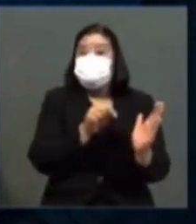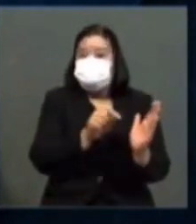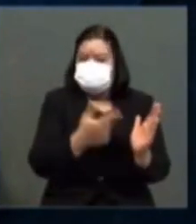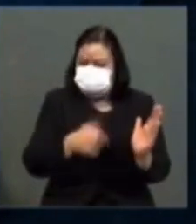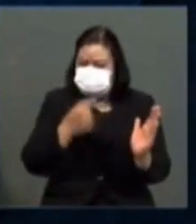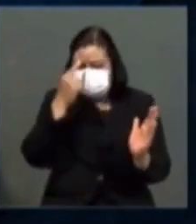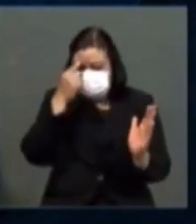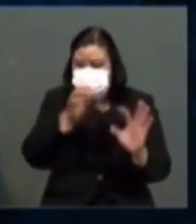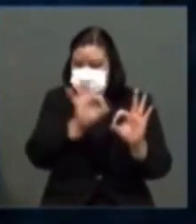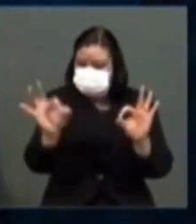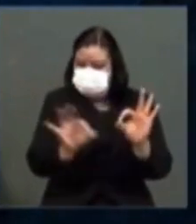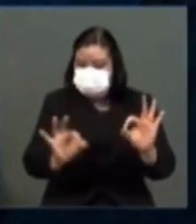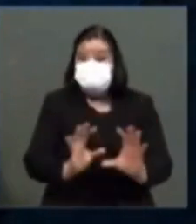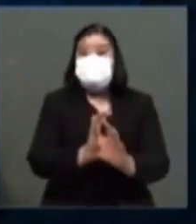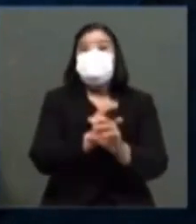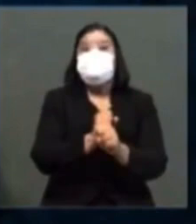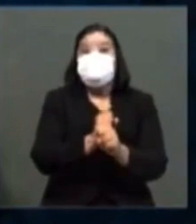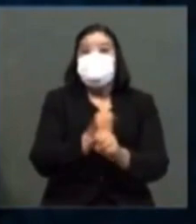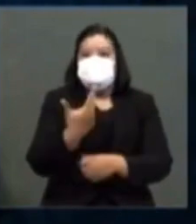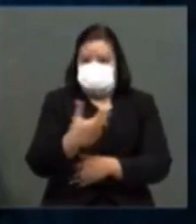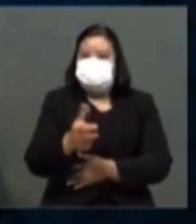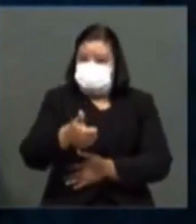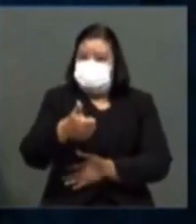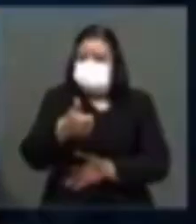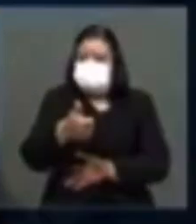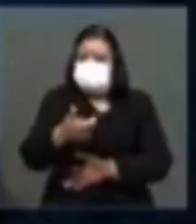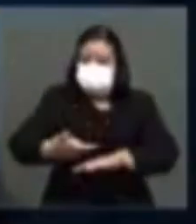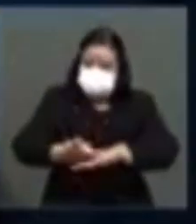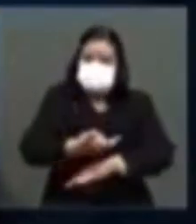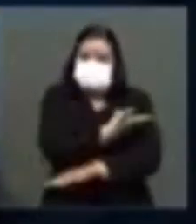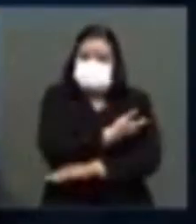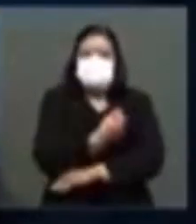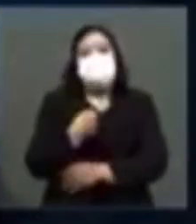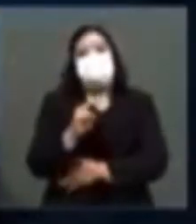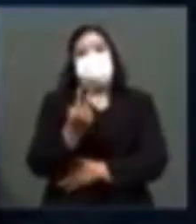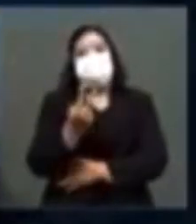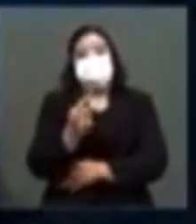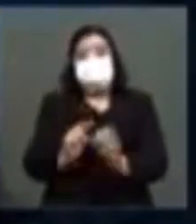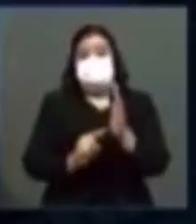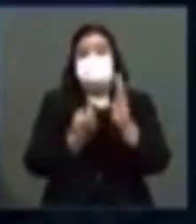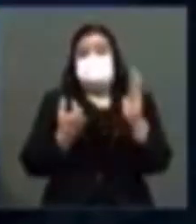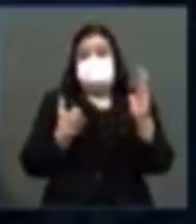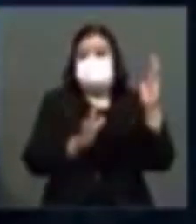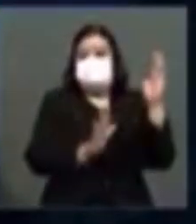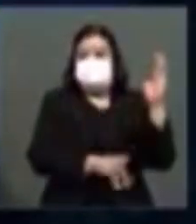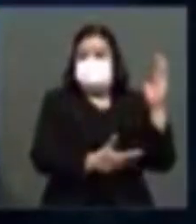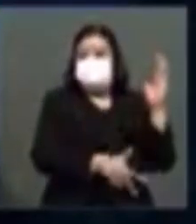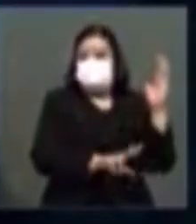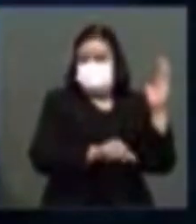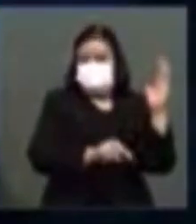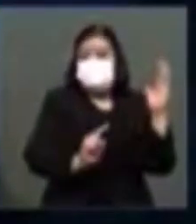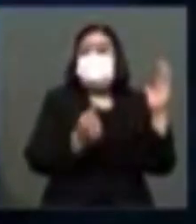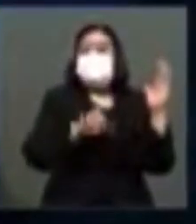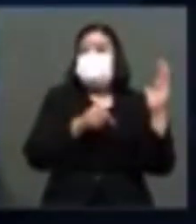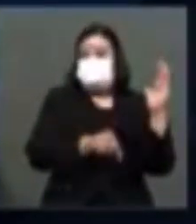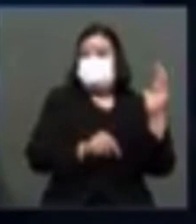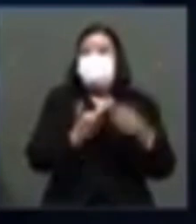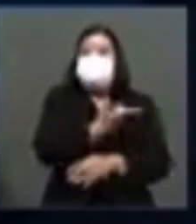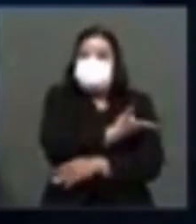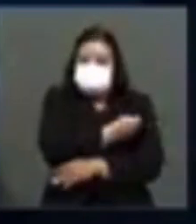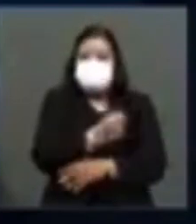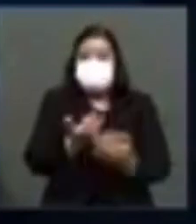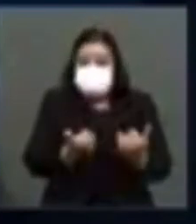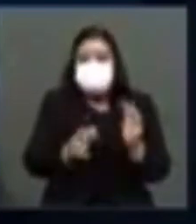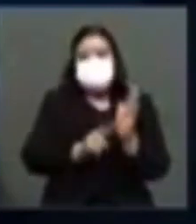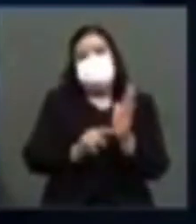อสรุปออกมาแล้วนะคะว่าสามารถฉีดได้นะคะโดยจะเป็นการเริ่มที่จังหวัดภูเก็ต นั่นทำให้วัคซีนบูสเตอร์เข็ม3